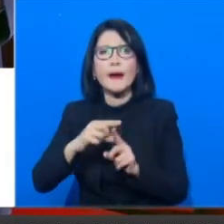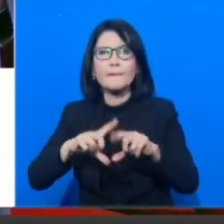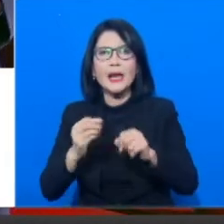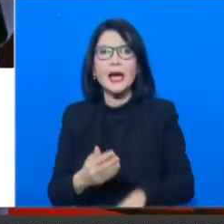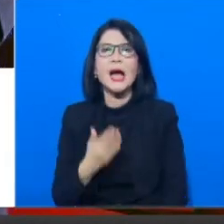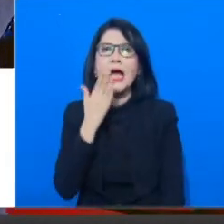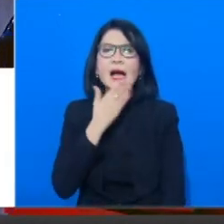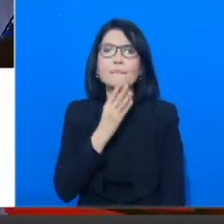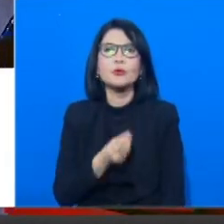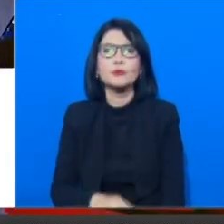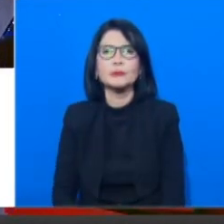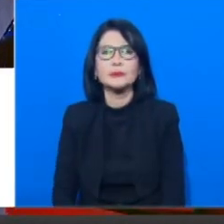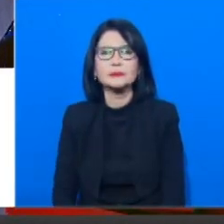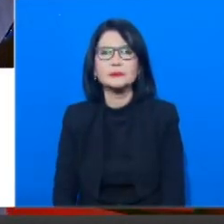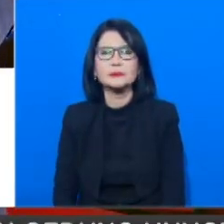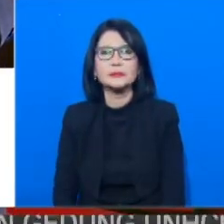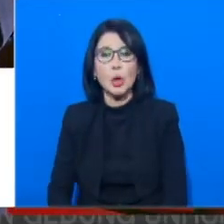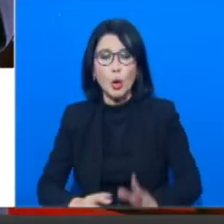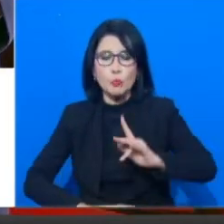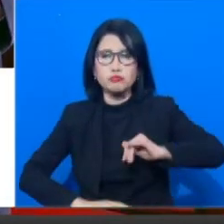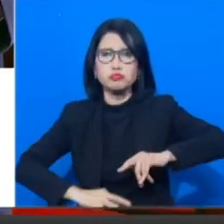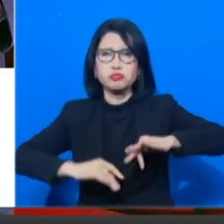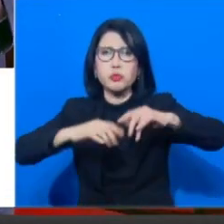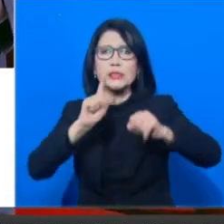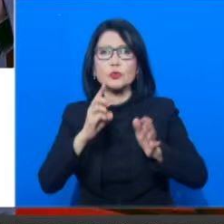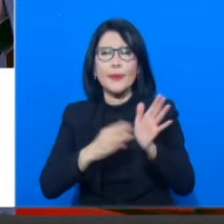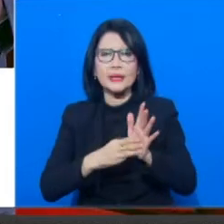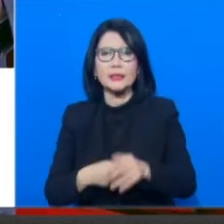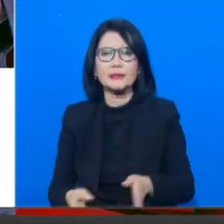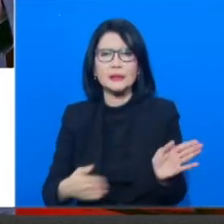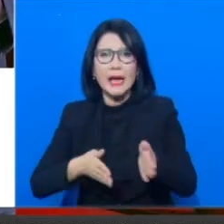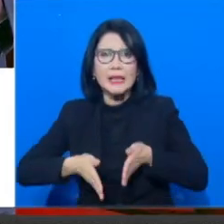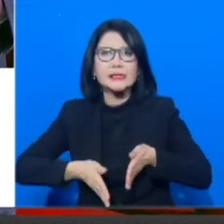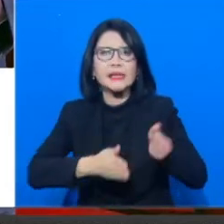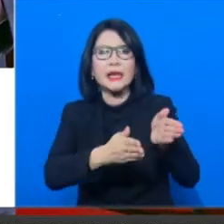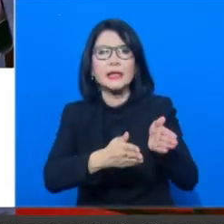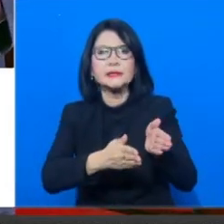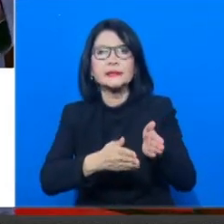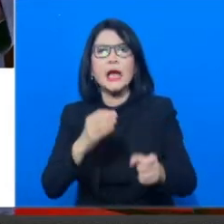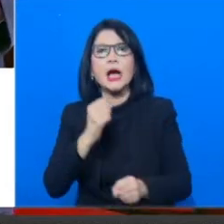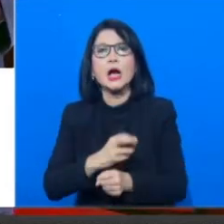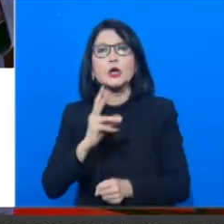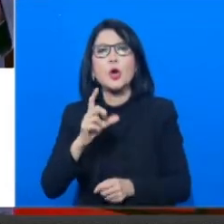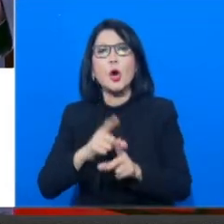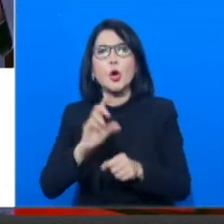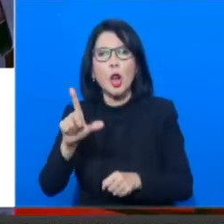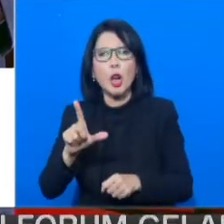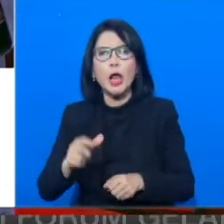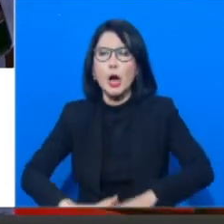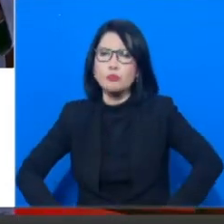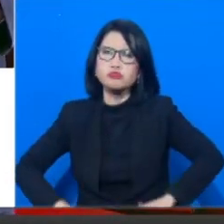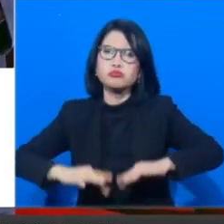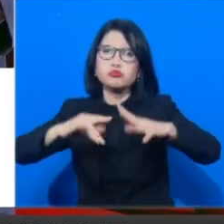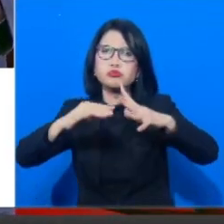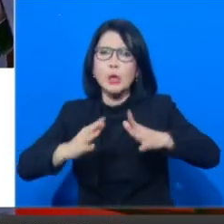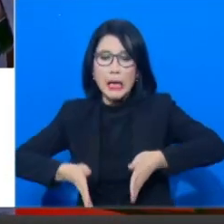Timur, banjir merendam hingga ketinggian mencapai 1 meter. Sementara di Jalan Raya Latu Menten, Grogol, Petamburan, Jakarta Barat, banjir tak hanya